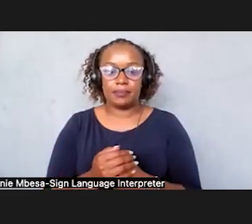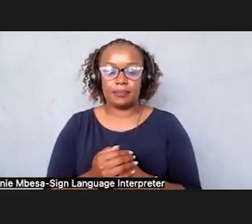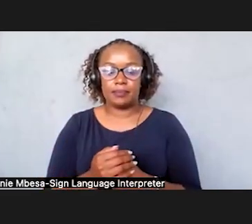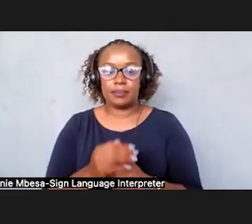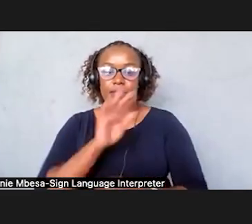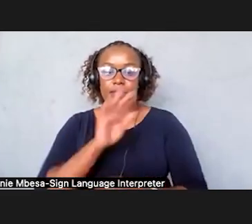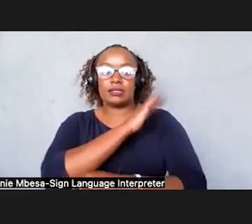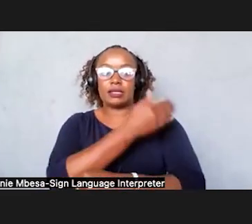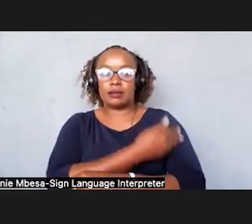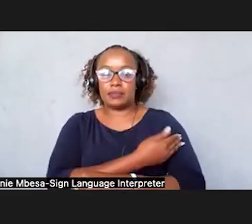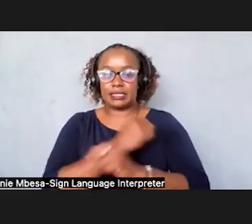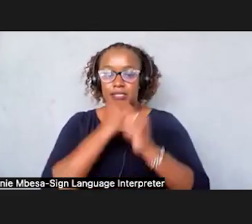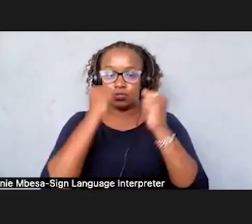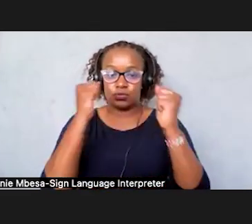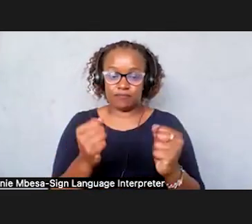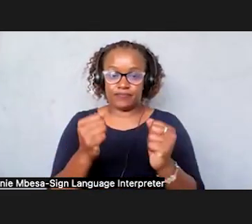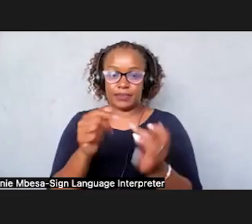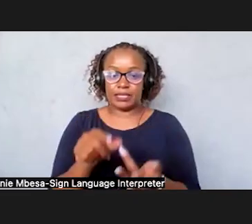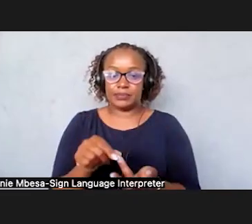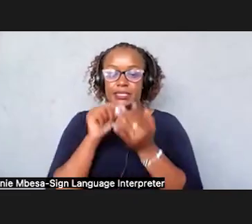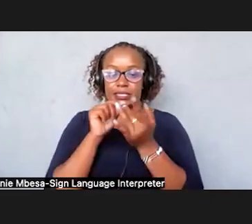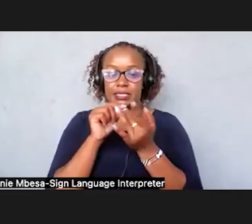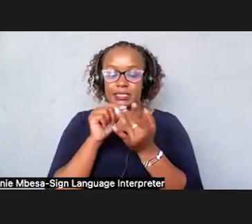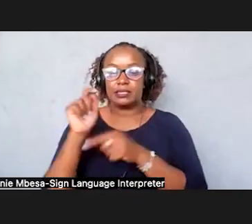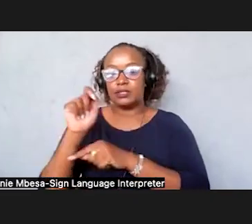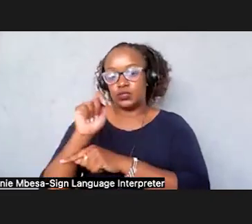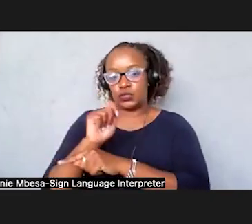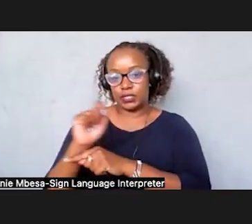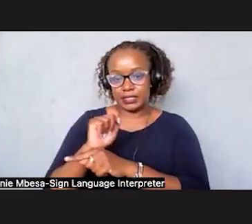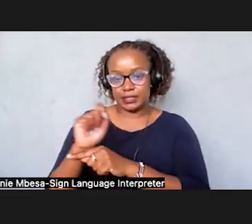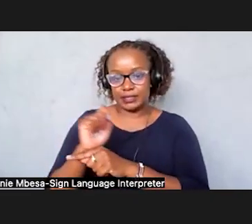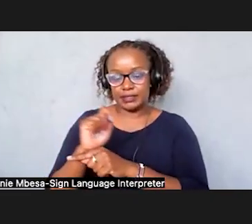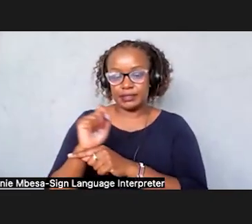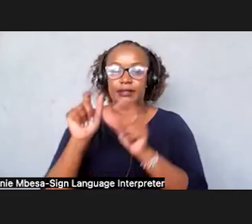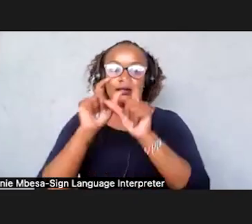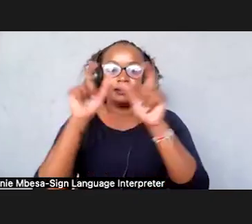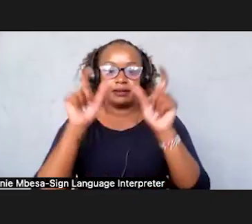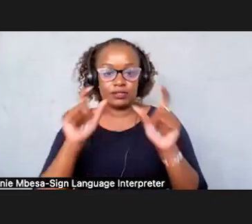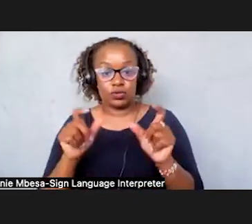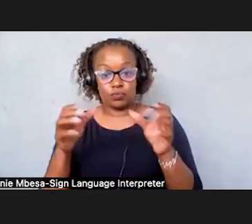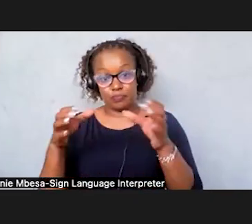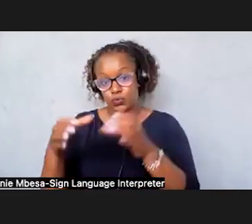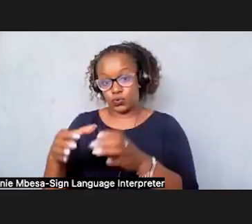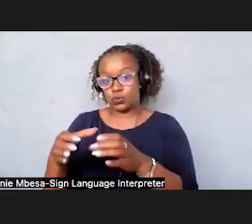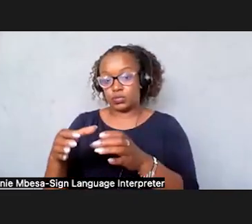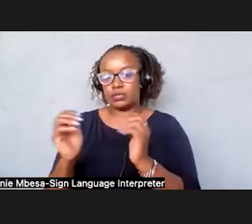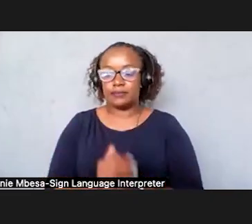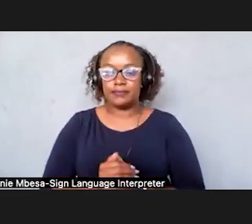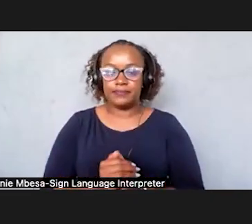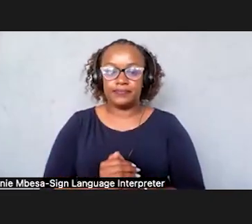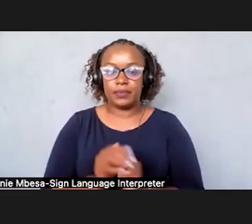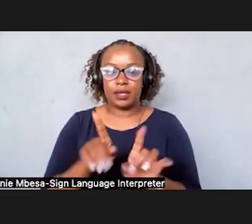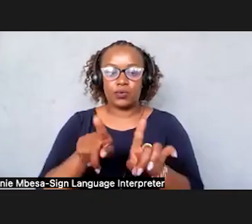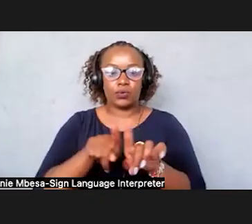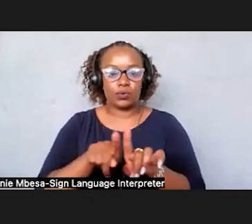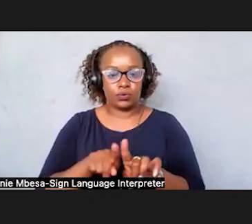ለሪጂናል strengthening, ቢሮዎች especially trainings for regional bureaus, እንዲሁም ደግሞ ወረዳ as well as